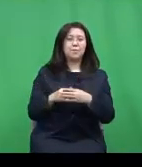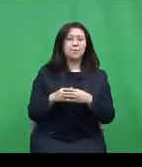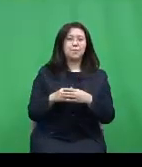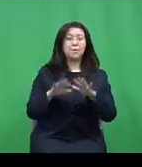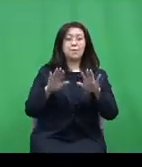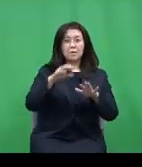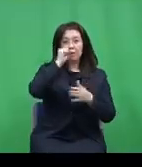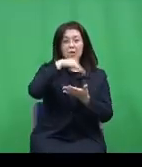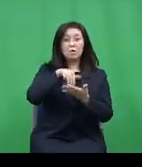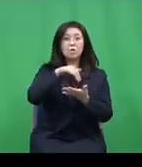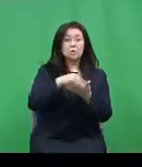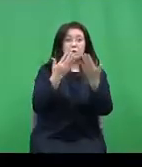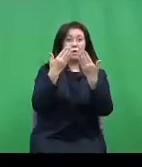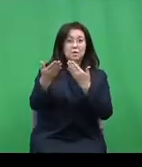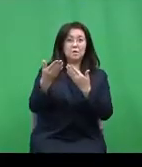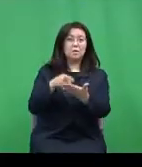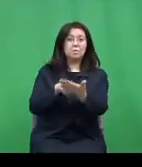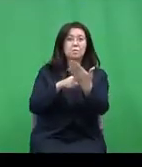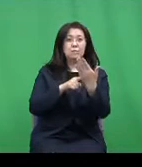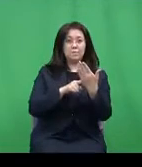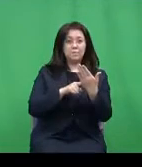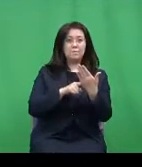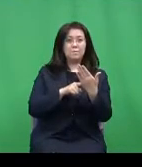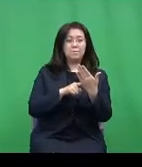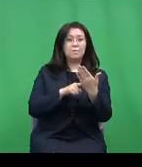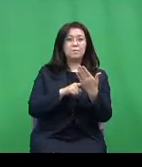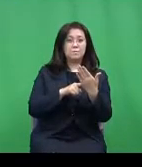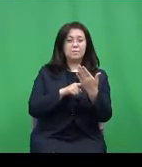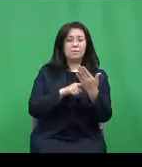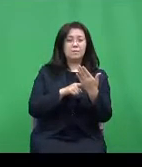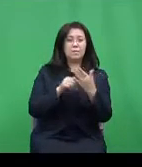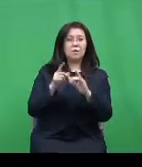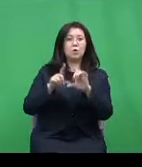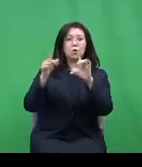度の、まあ、予算ではっきりしましたが、